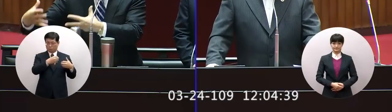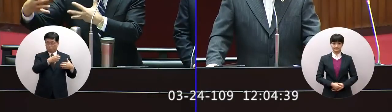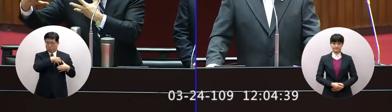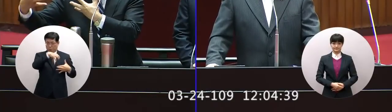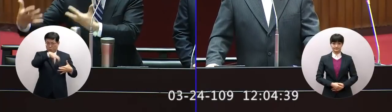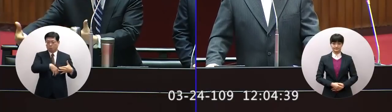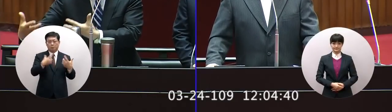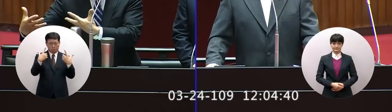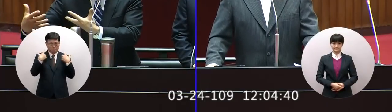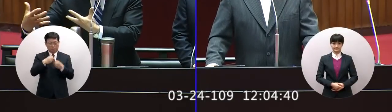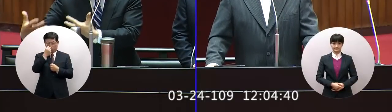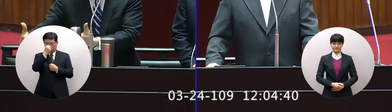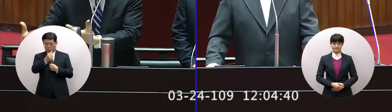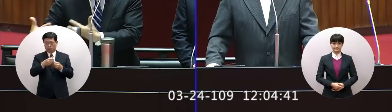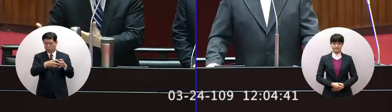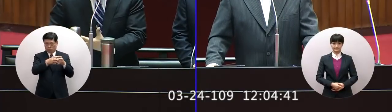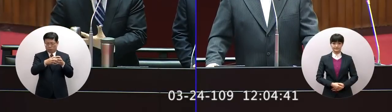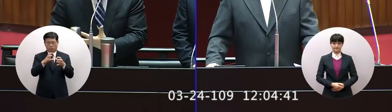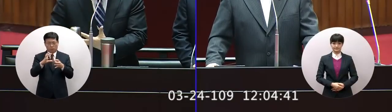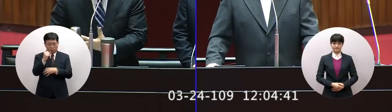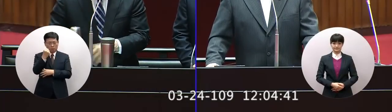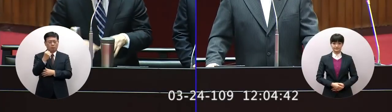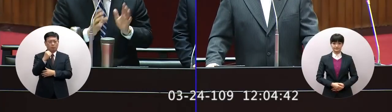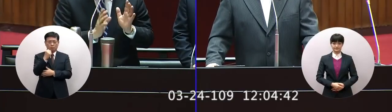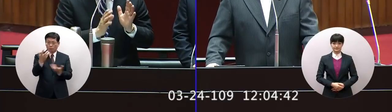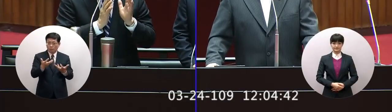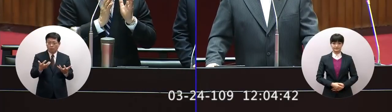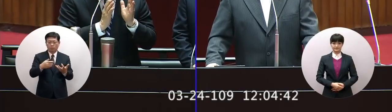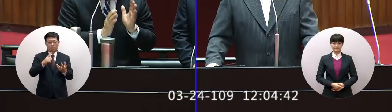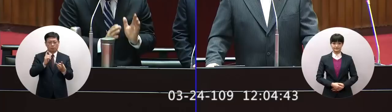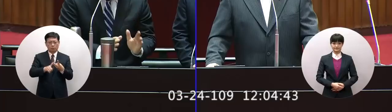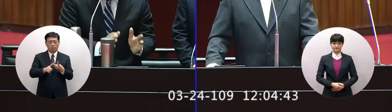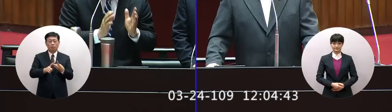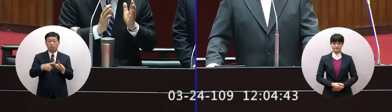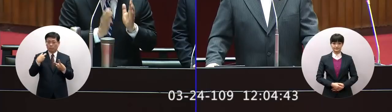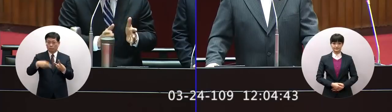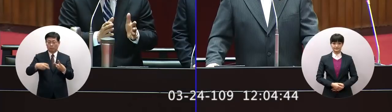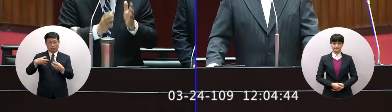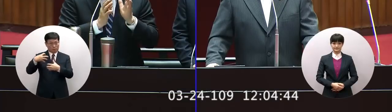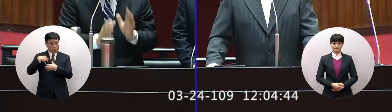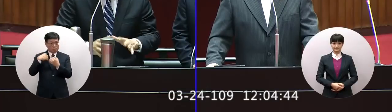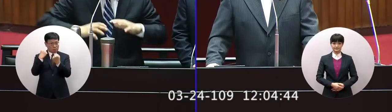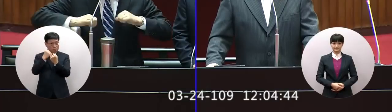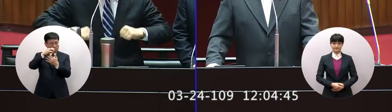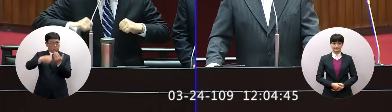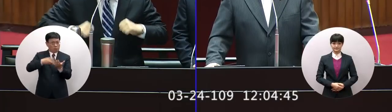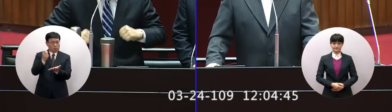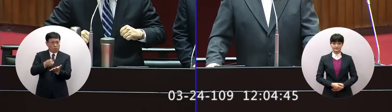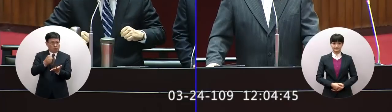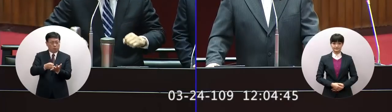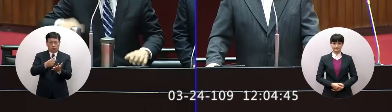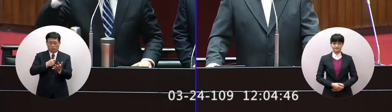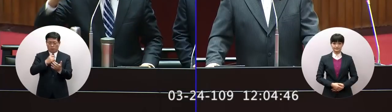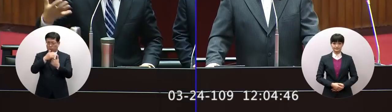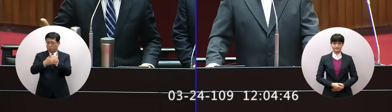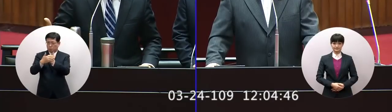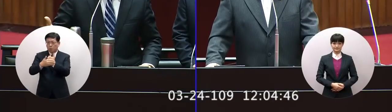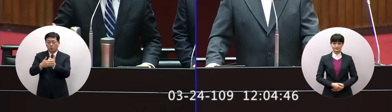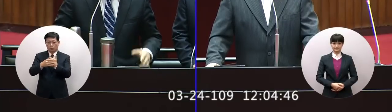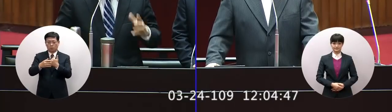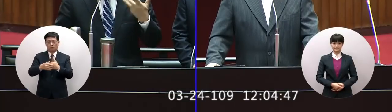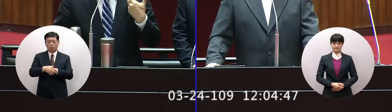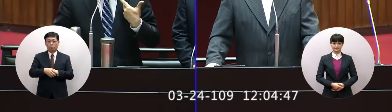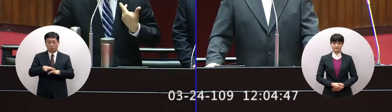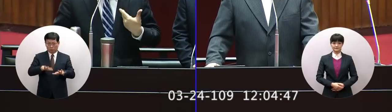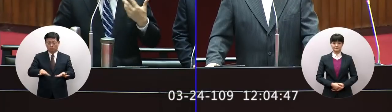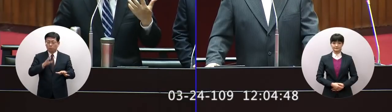到底是一个特殊权利义务关系，以及军纪维持军队的力量保家卫